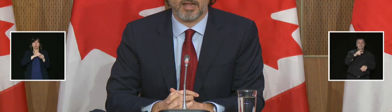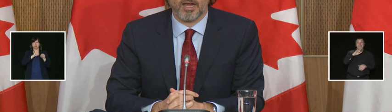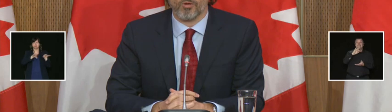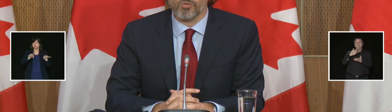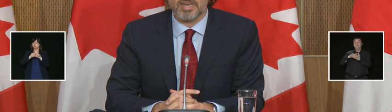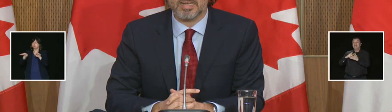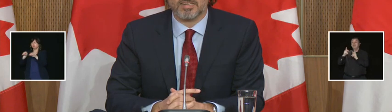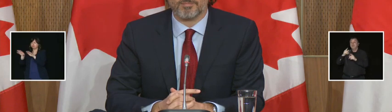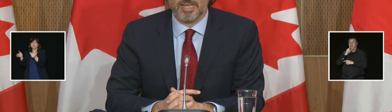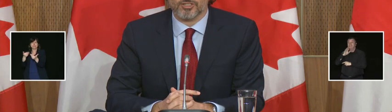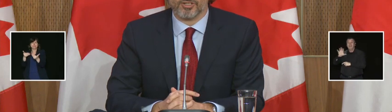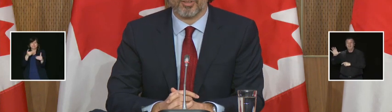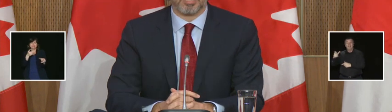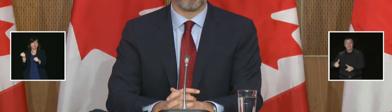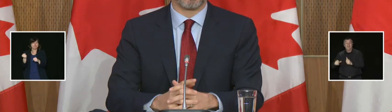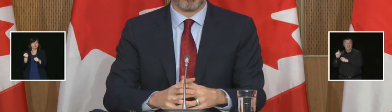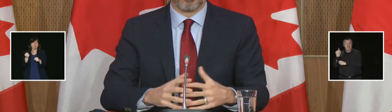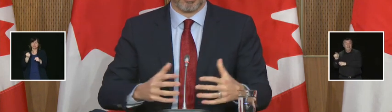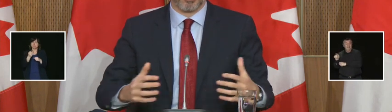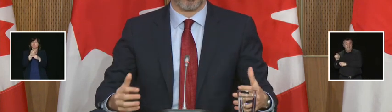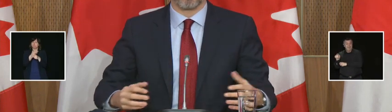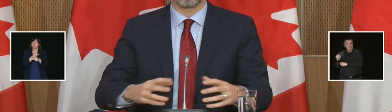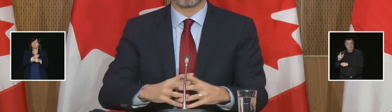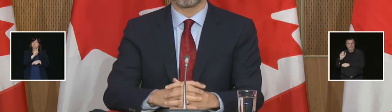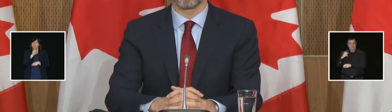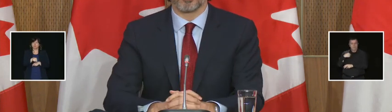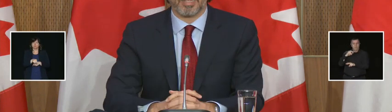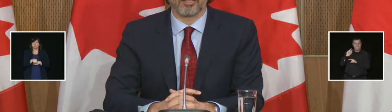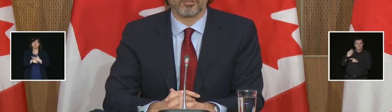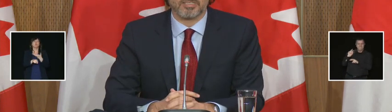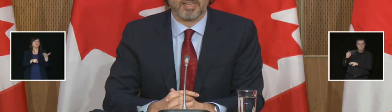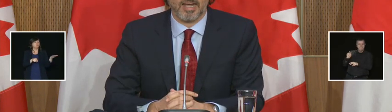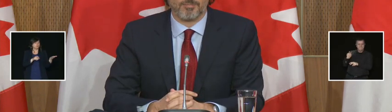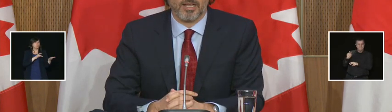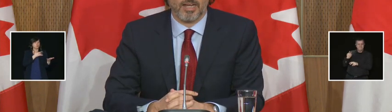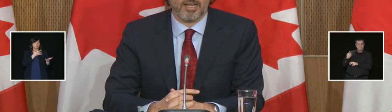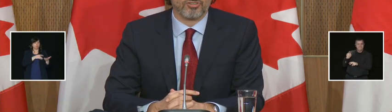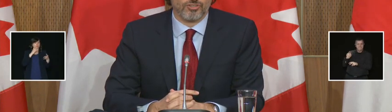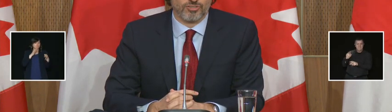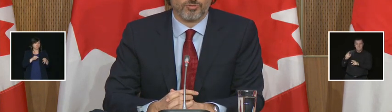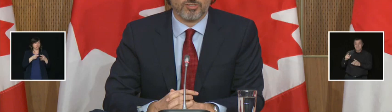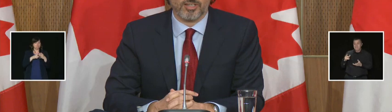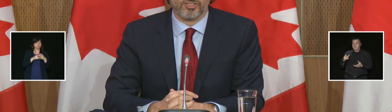we need me vanina